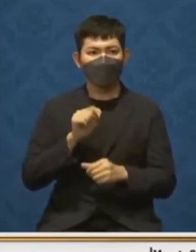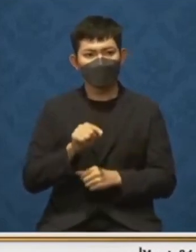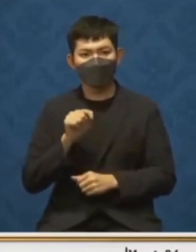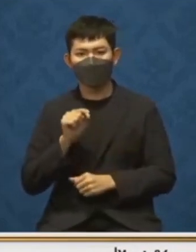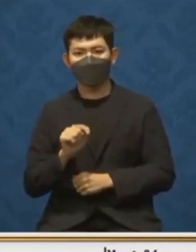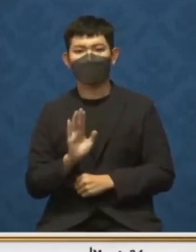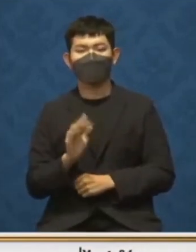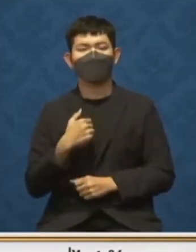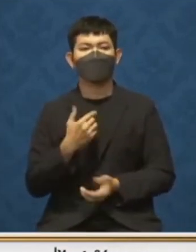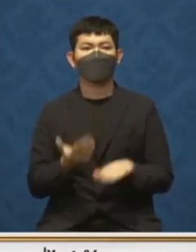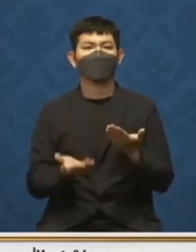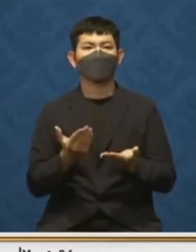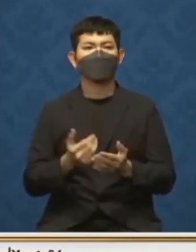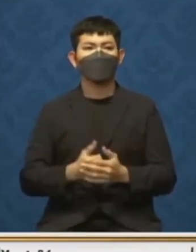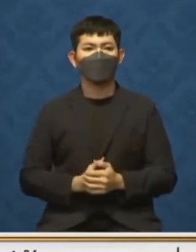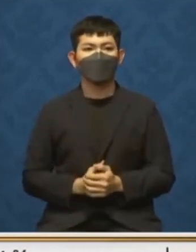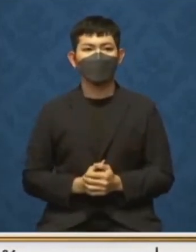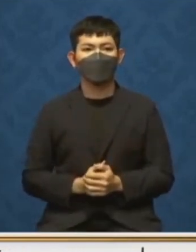ท่านั้นแหละครับ